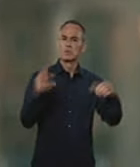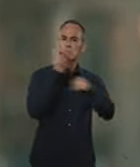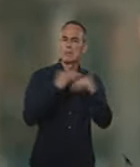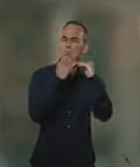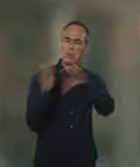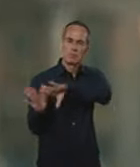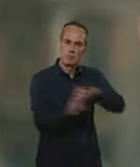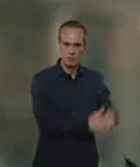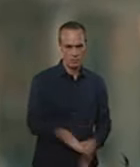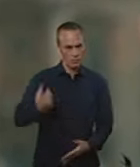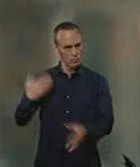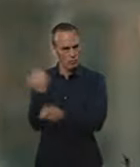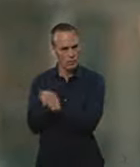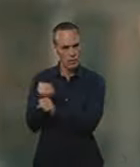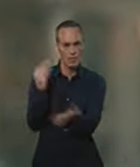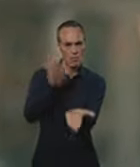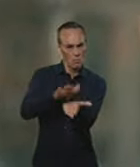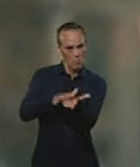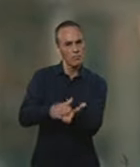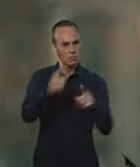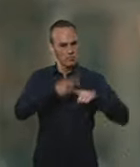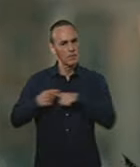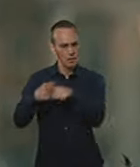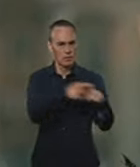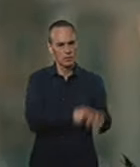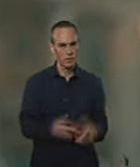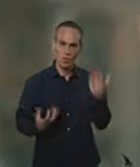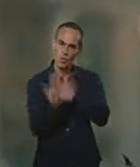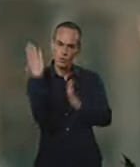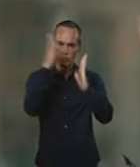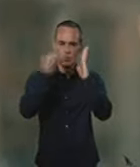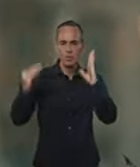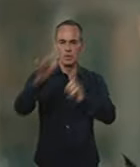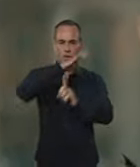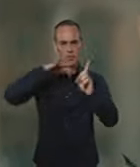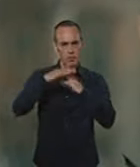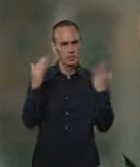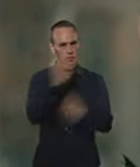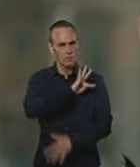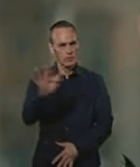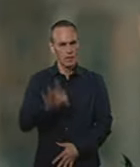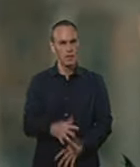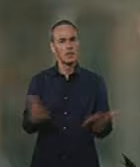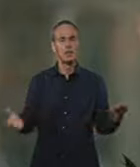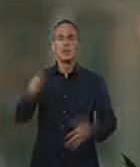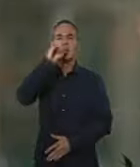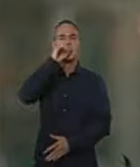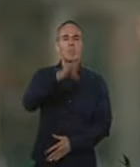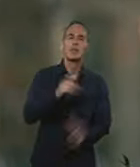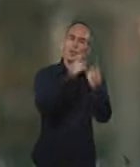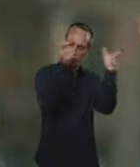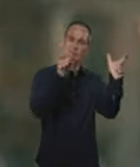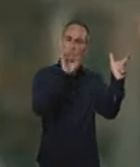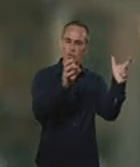dividende et je veux un nouveau modèle français ou j'ose le mot le capitalisme des entrepreneurs aura remplacé le capitalisme